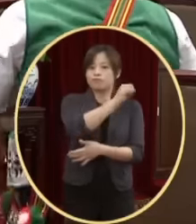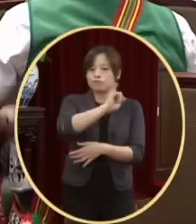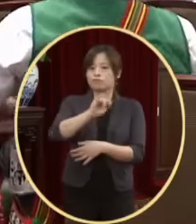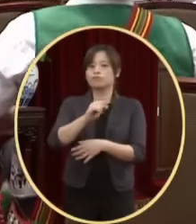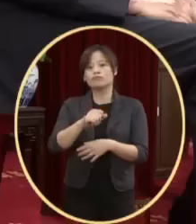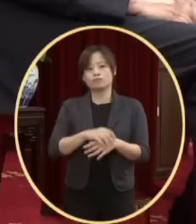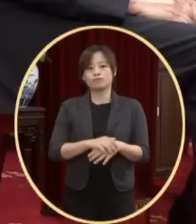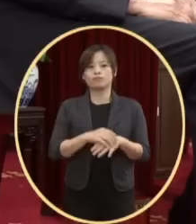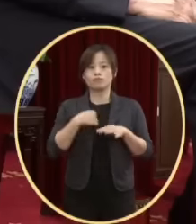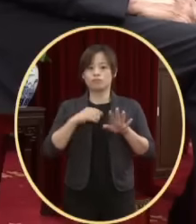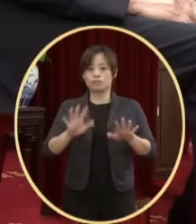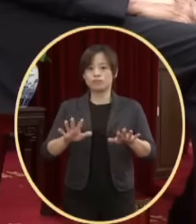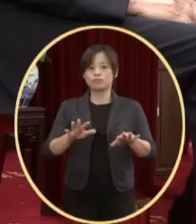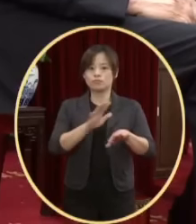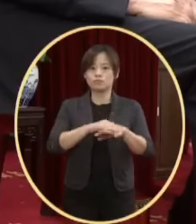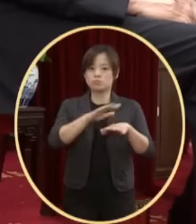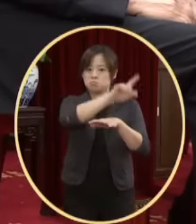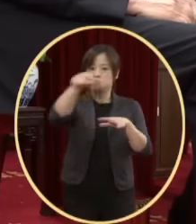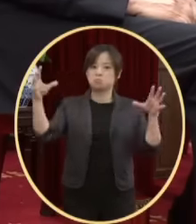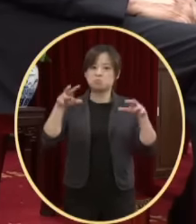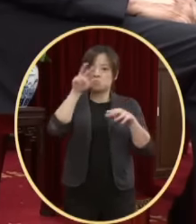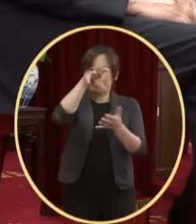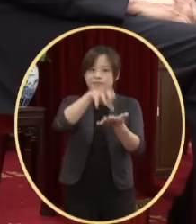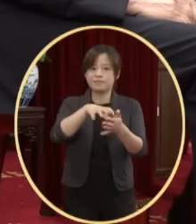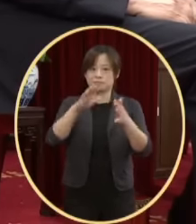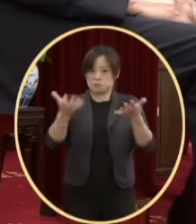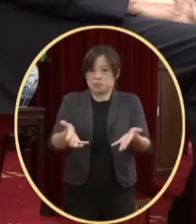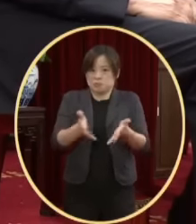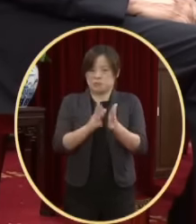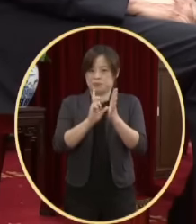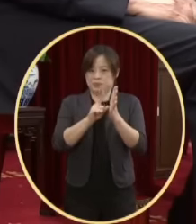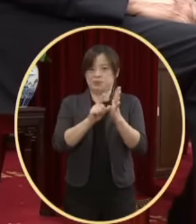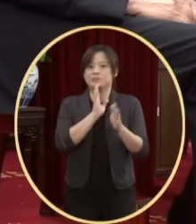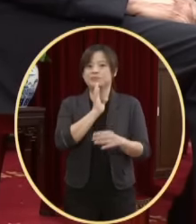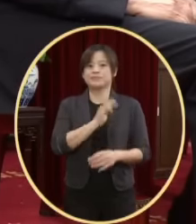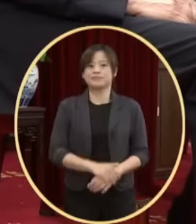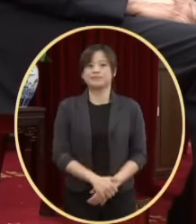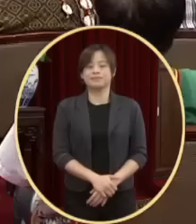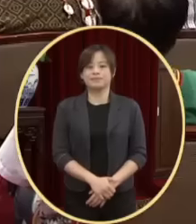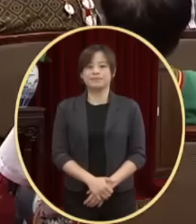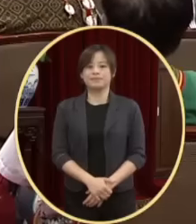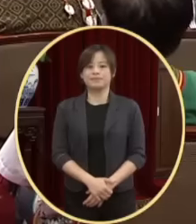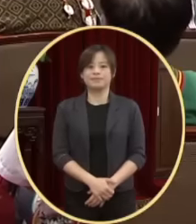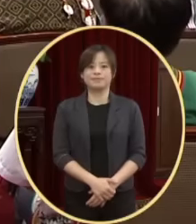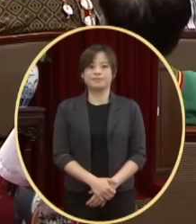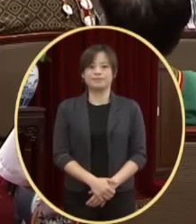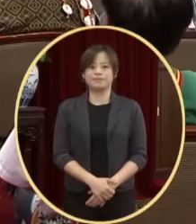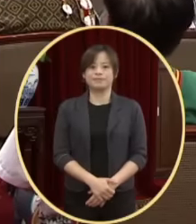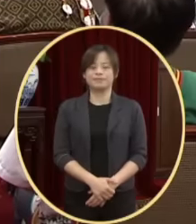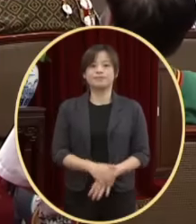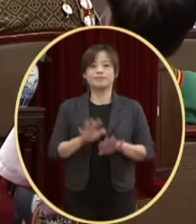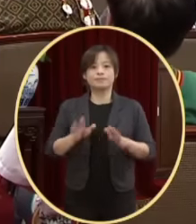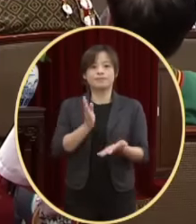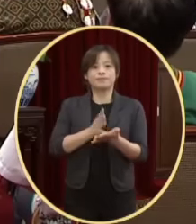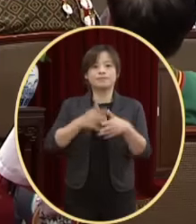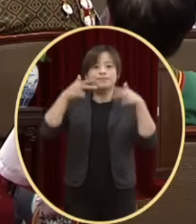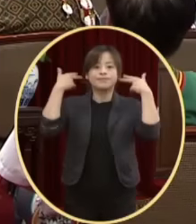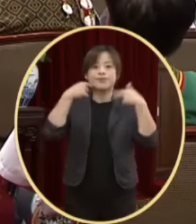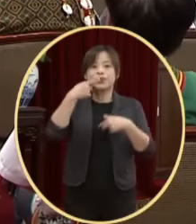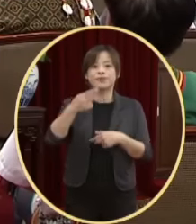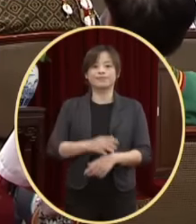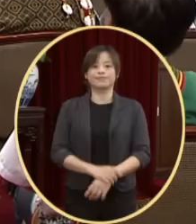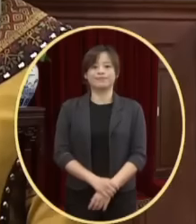位先生，我们将要共同见证这重要的历史时刻。 我一家，你们在云里家，在上阿说都吃